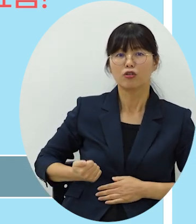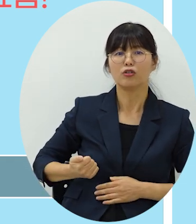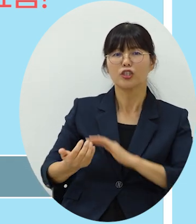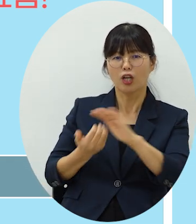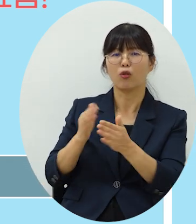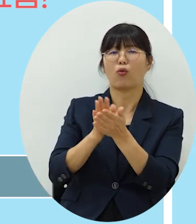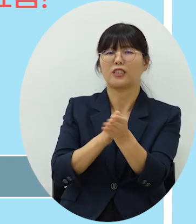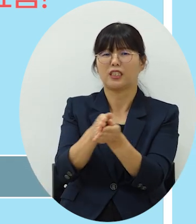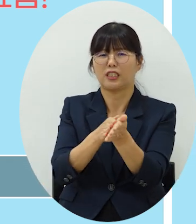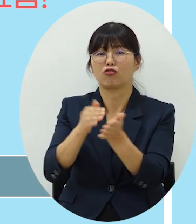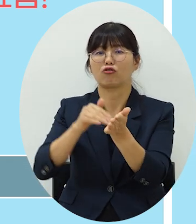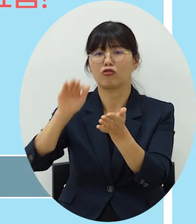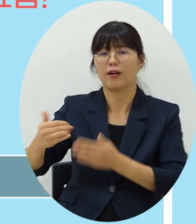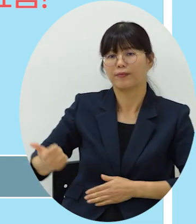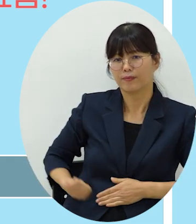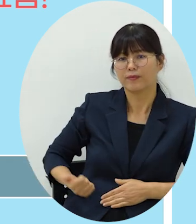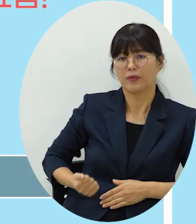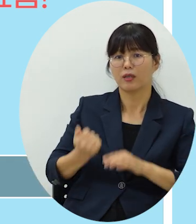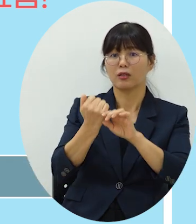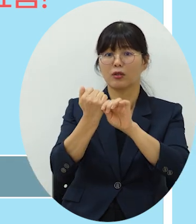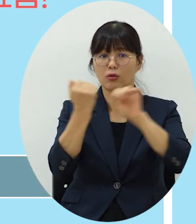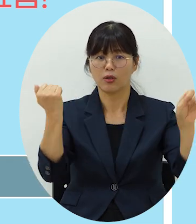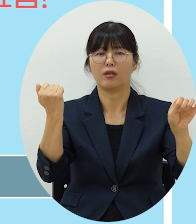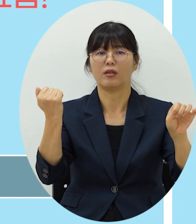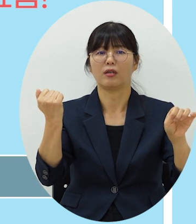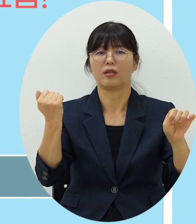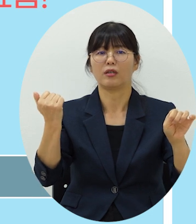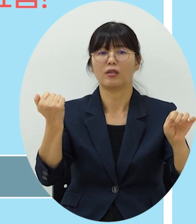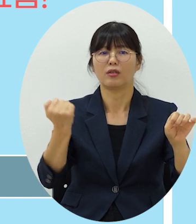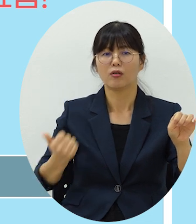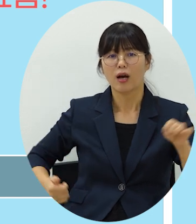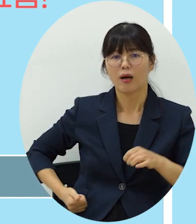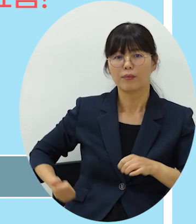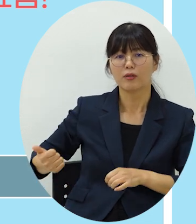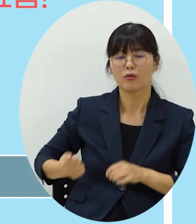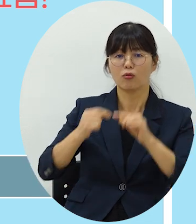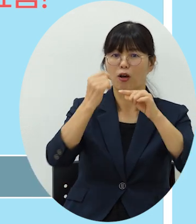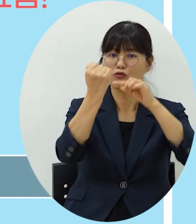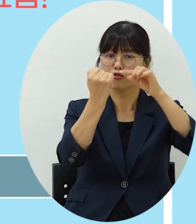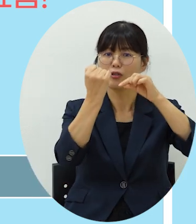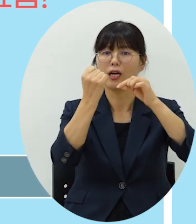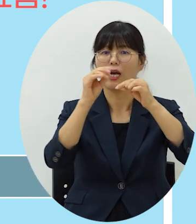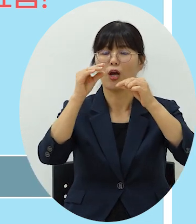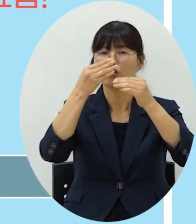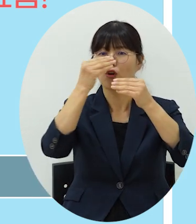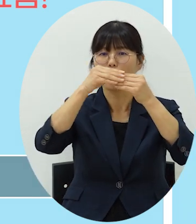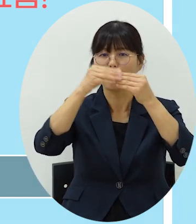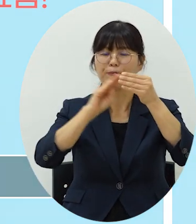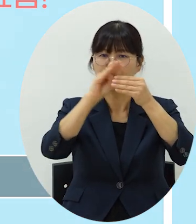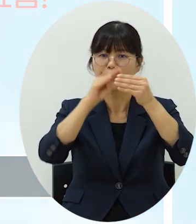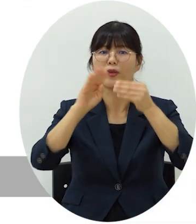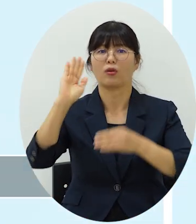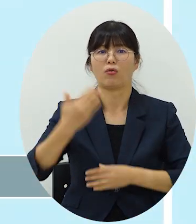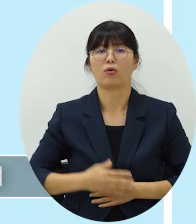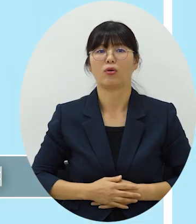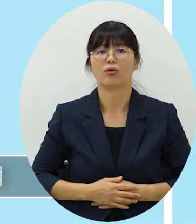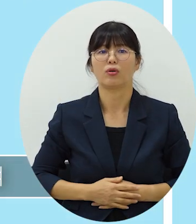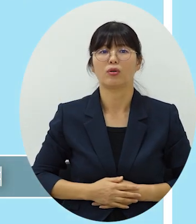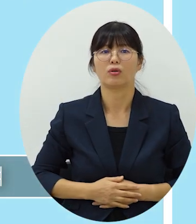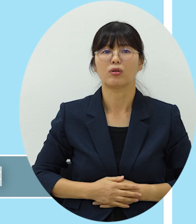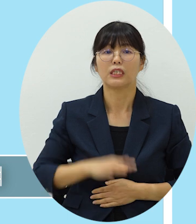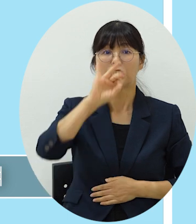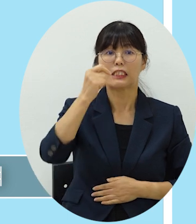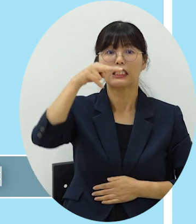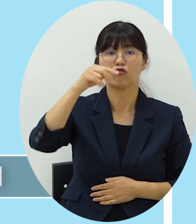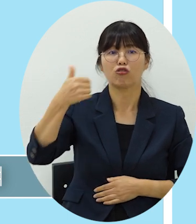손을 깨끗이 씻은 후 펜 주사기의 뚜껑을 열어 주사기 앞쪽 고무 마개 부위를 알코올 솜으로 닦아줍니다.